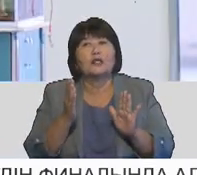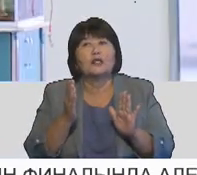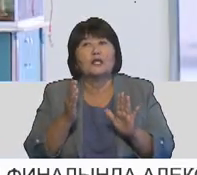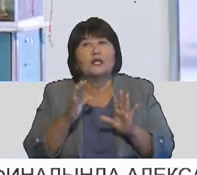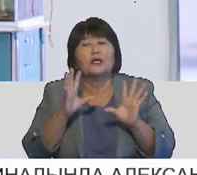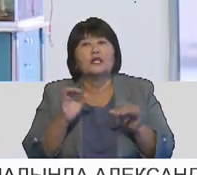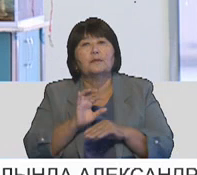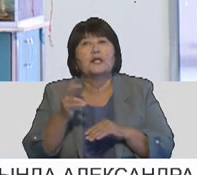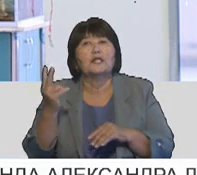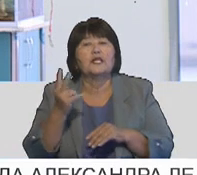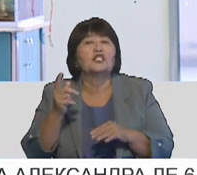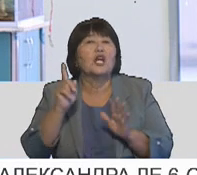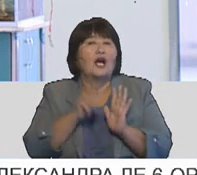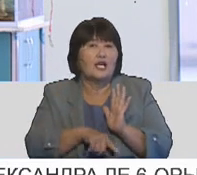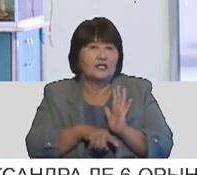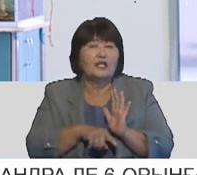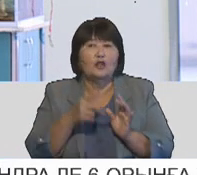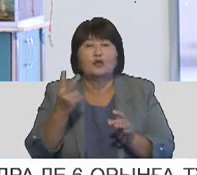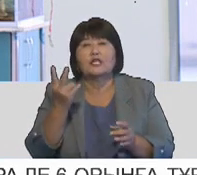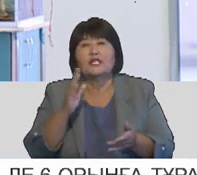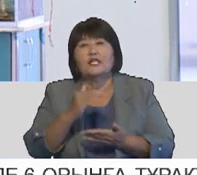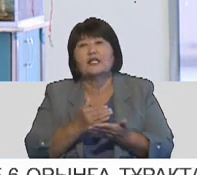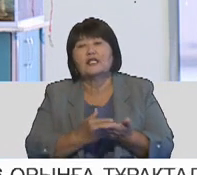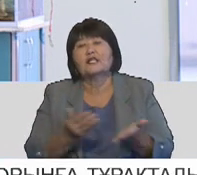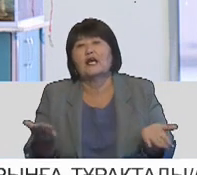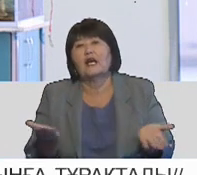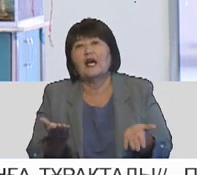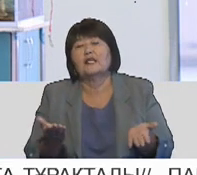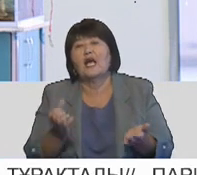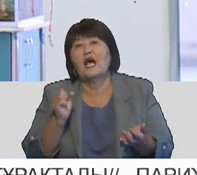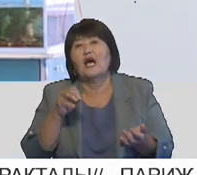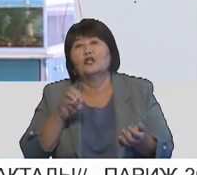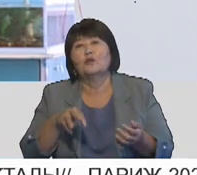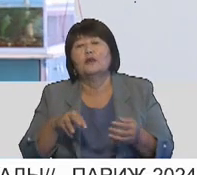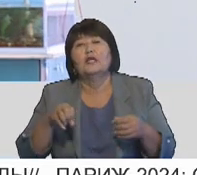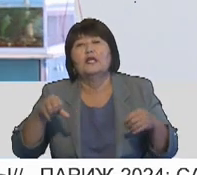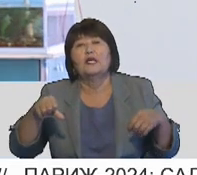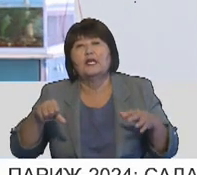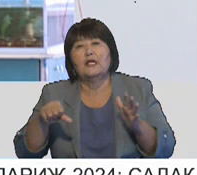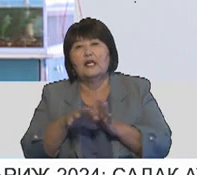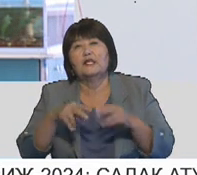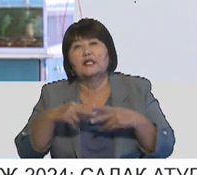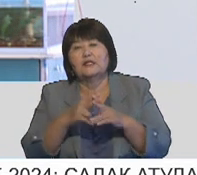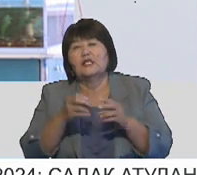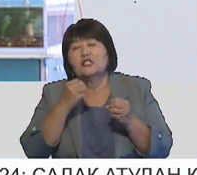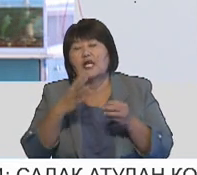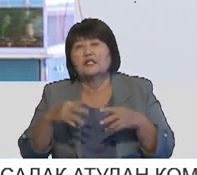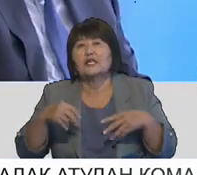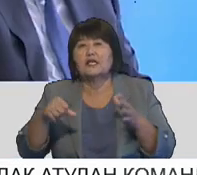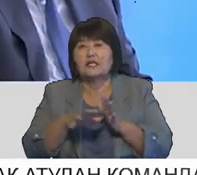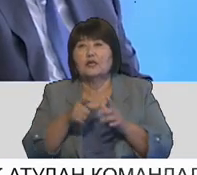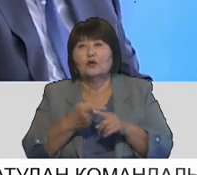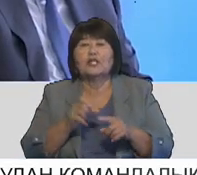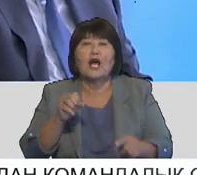шығып отыр, екінші орынға арзандық. Міне осы екі шартта қандырылатын атом электр станциясы болып табылады. Әлемдегі қазір ең жасыл энергетика осы атом электр